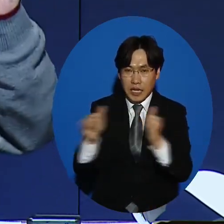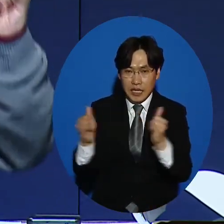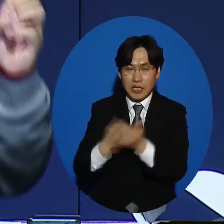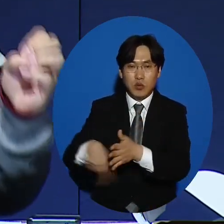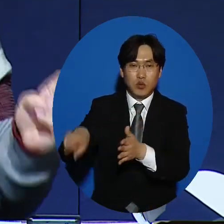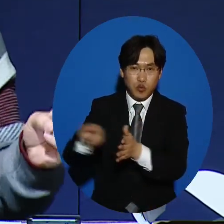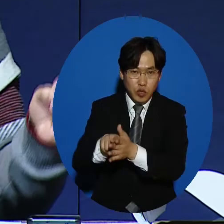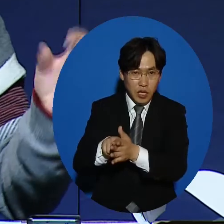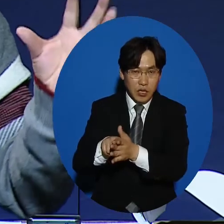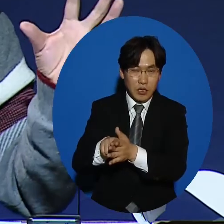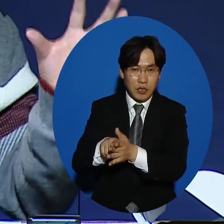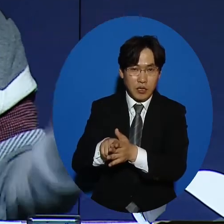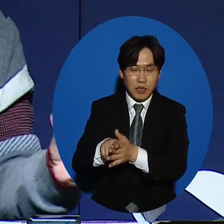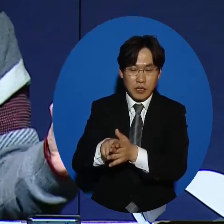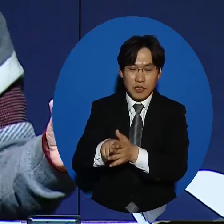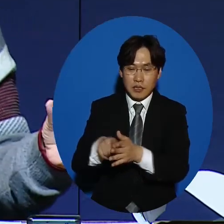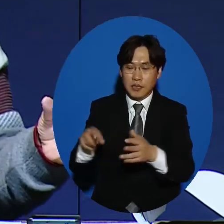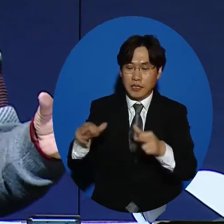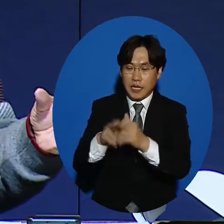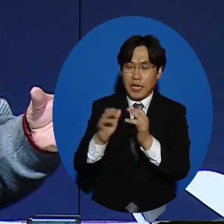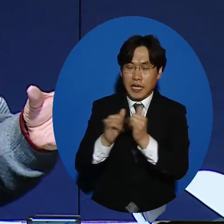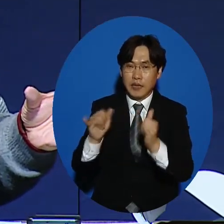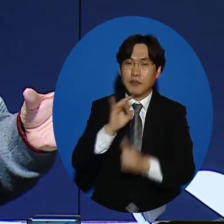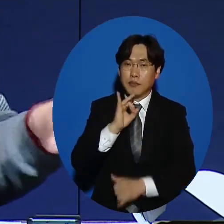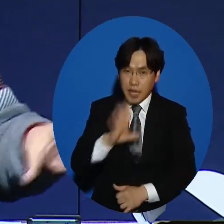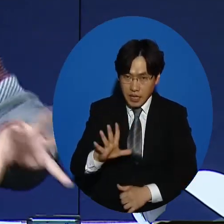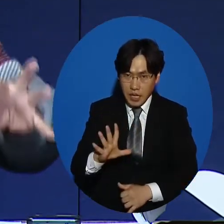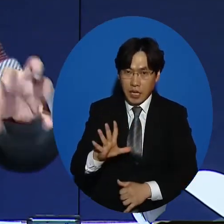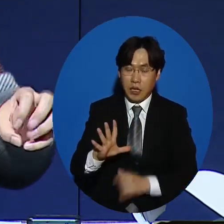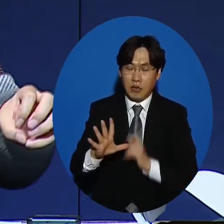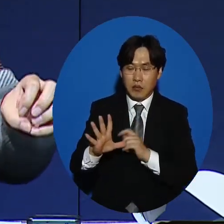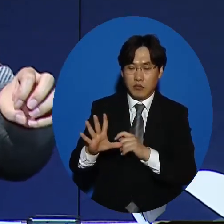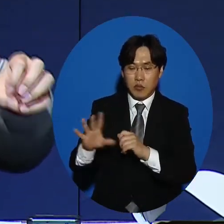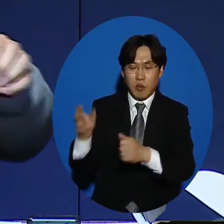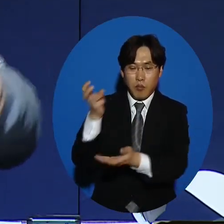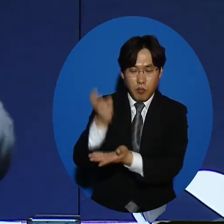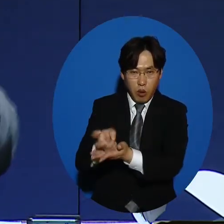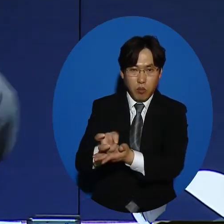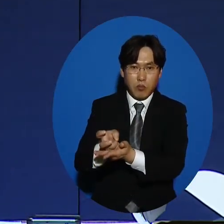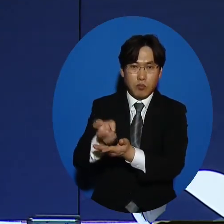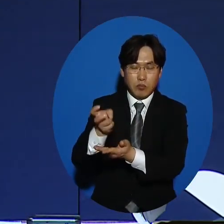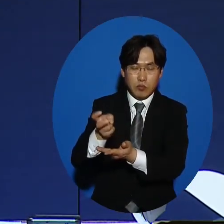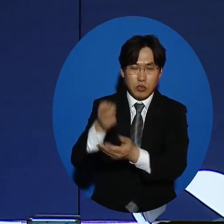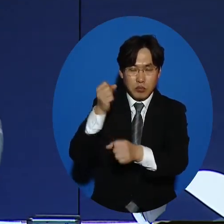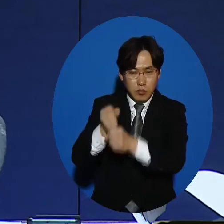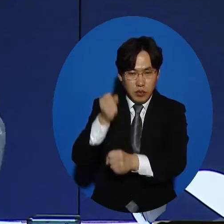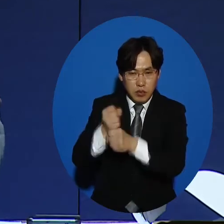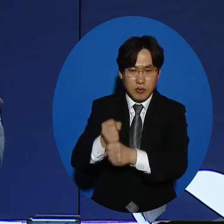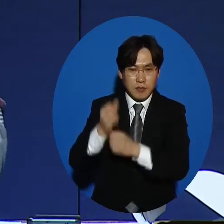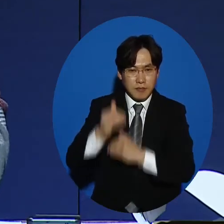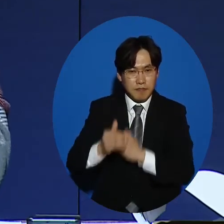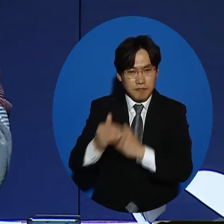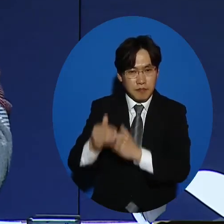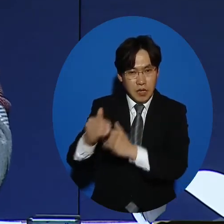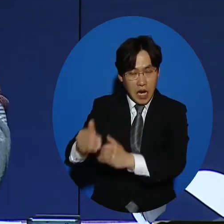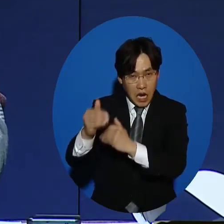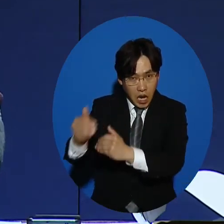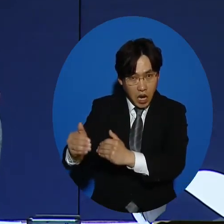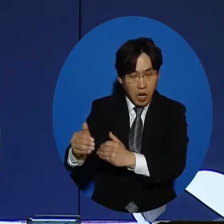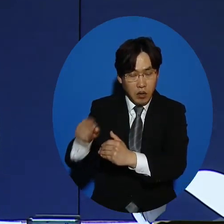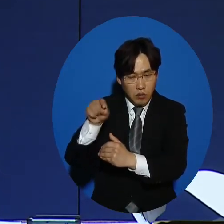위한 장애인들만의 이러한 법과 제도를 자꾸 만들어 가려고 하다